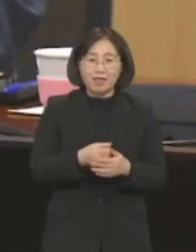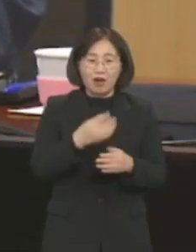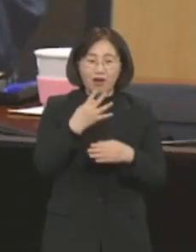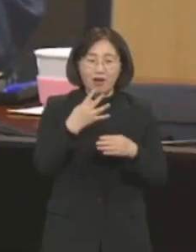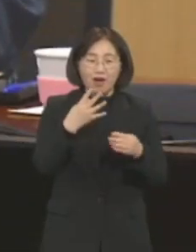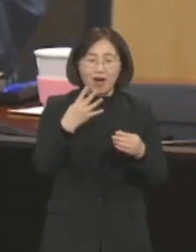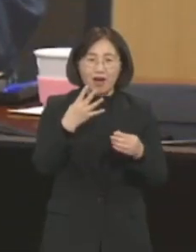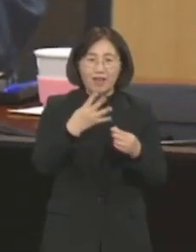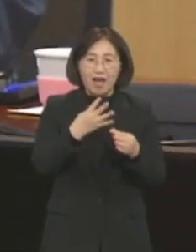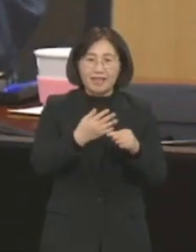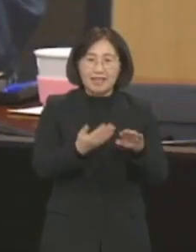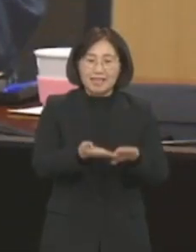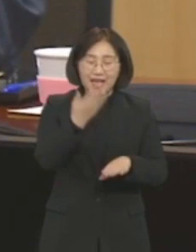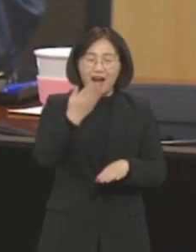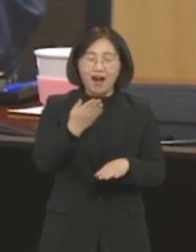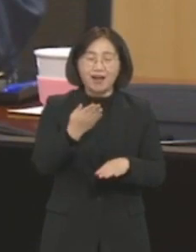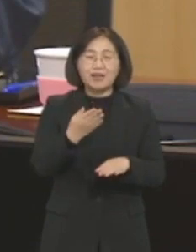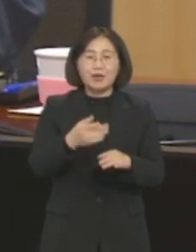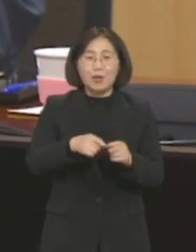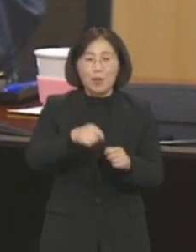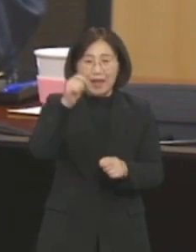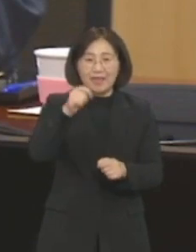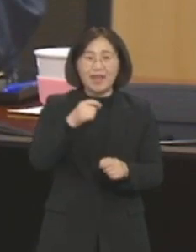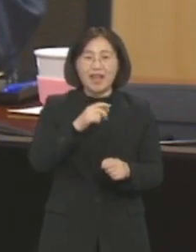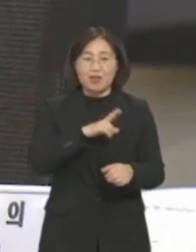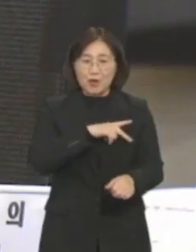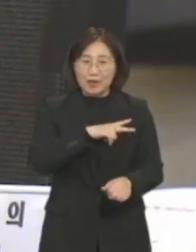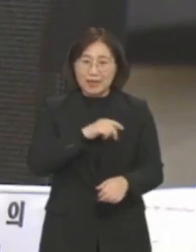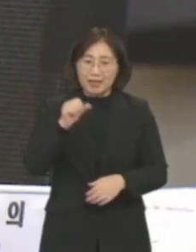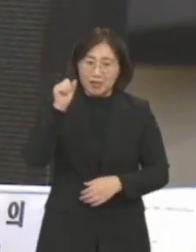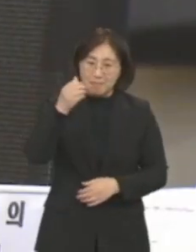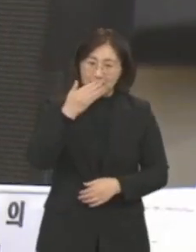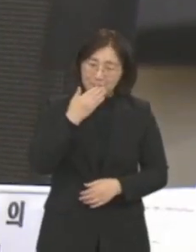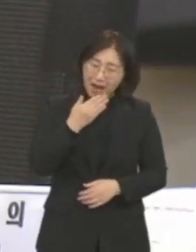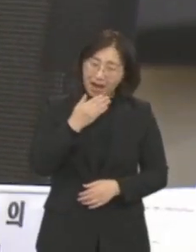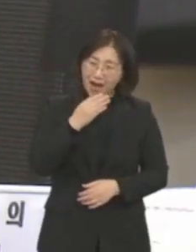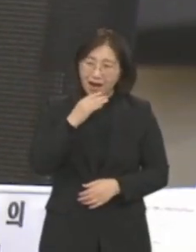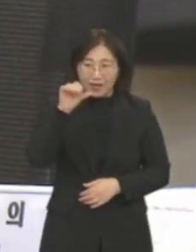생환 여부에도 남다른 관심이 쏠리고 있습니다. TJB 김철진입니다.